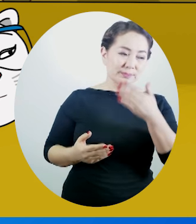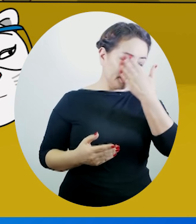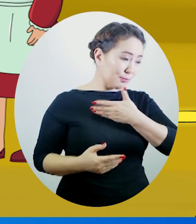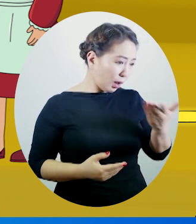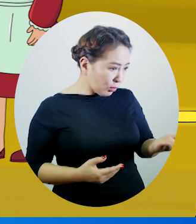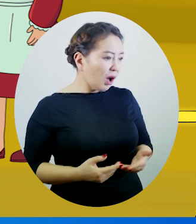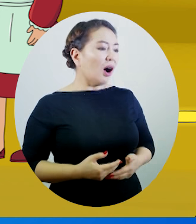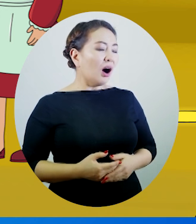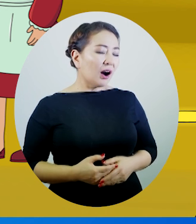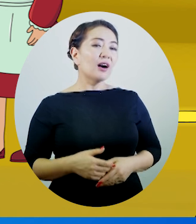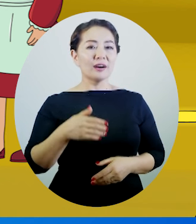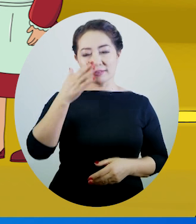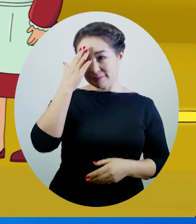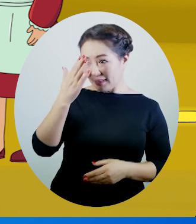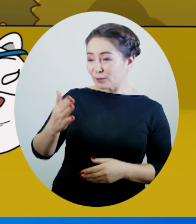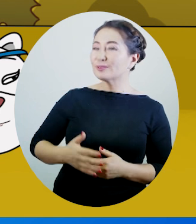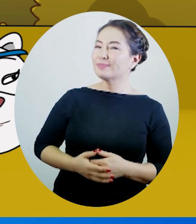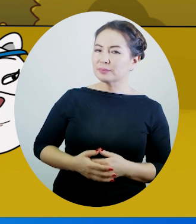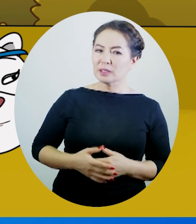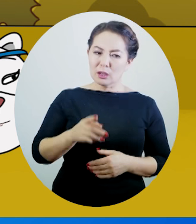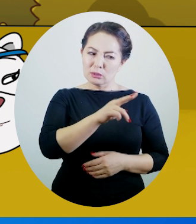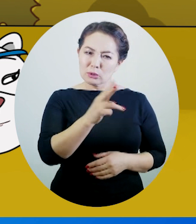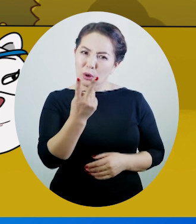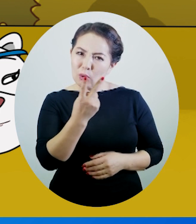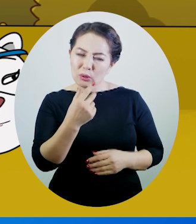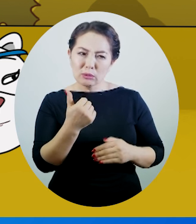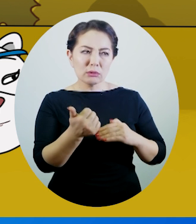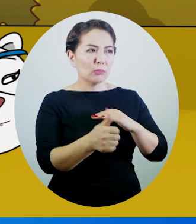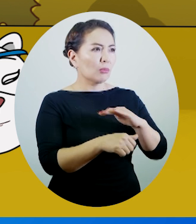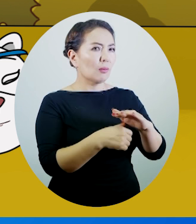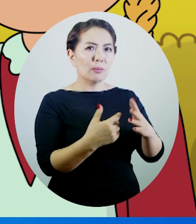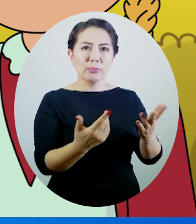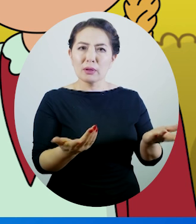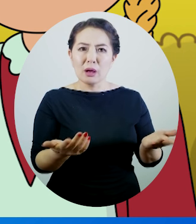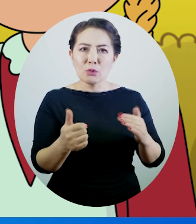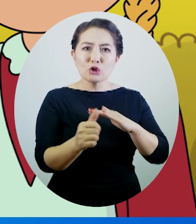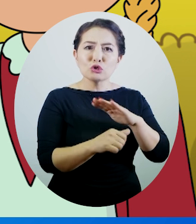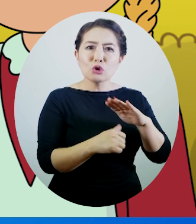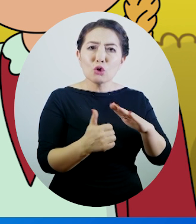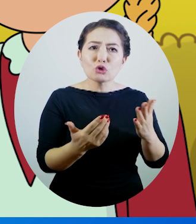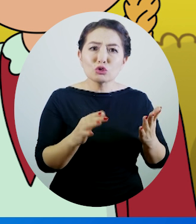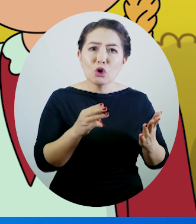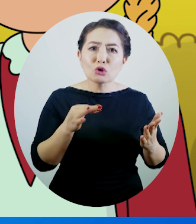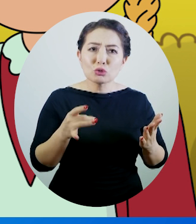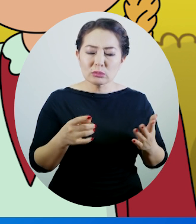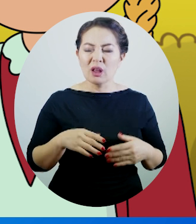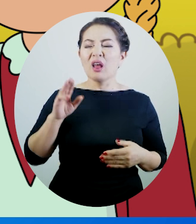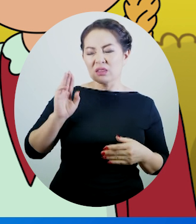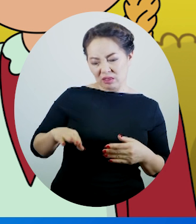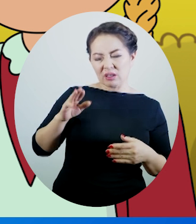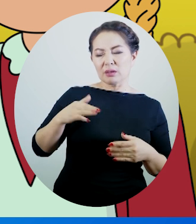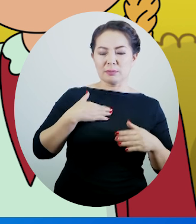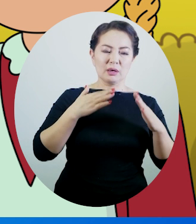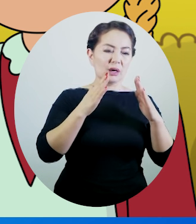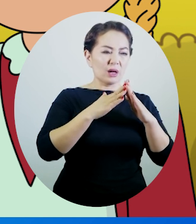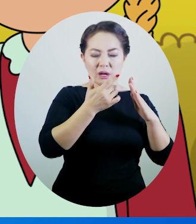уу? Сайн байна уу? Та хоёр төөрчгсөн юм уу? Харин тийм ээ. Бид хоёр ууг нь төөрөхгүй